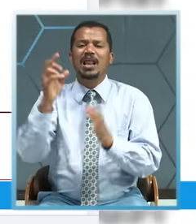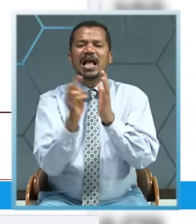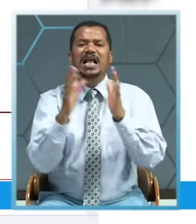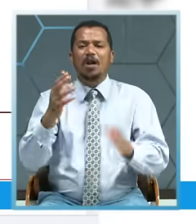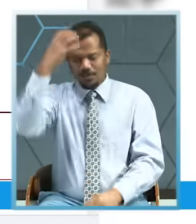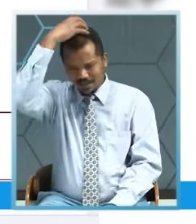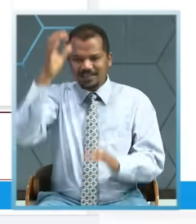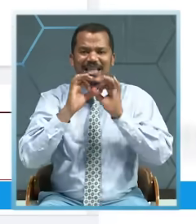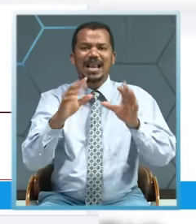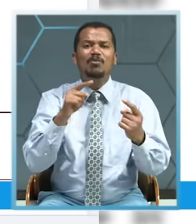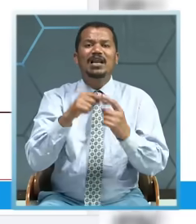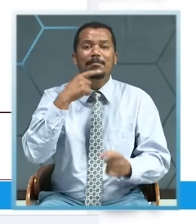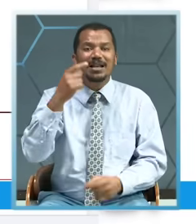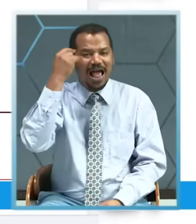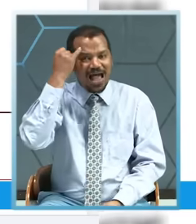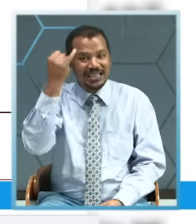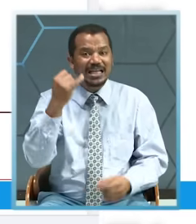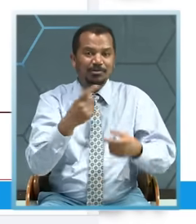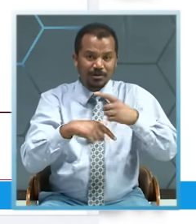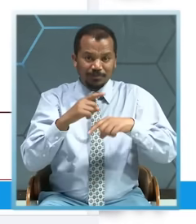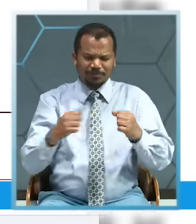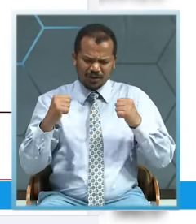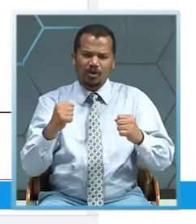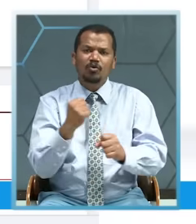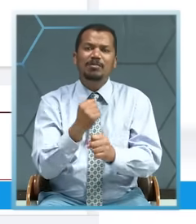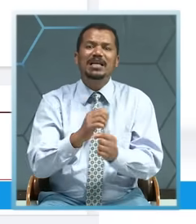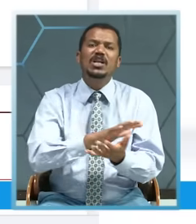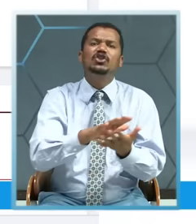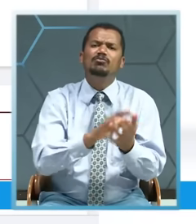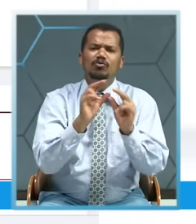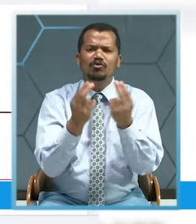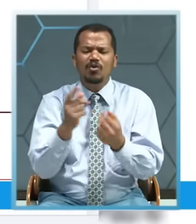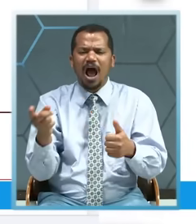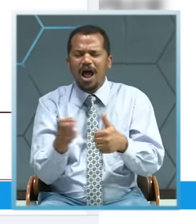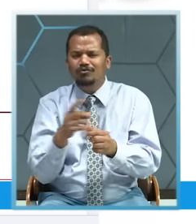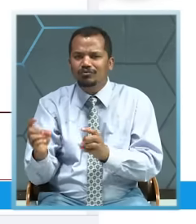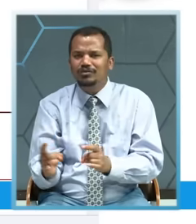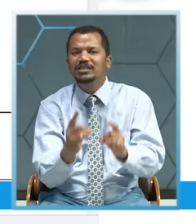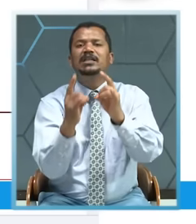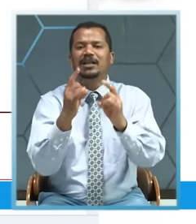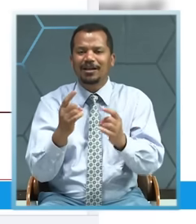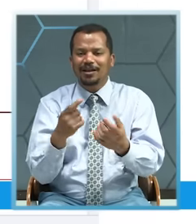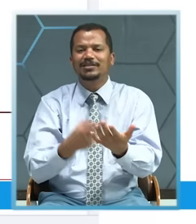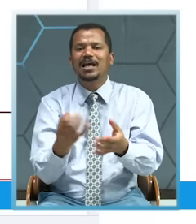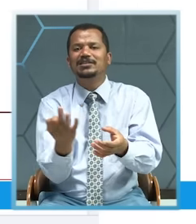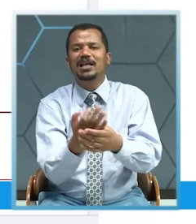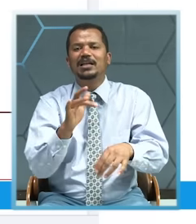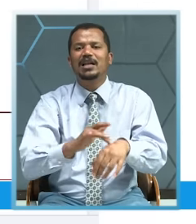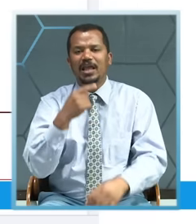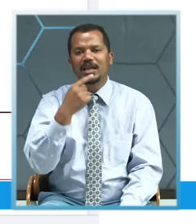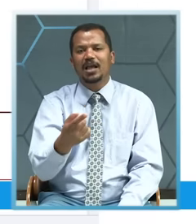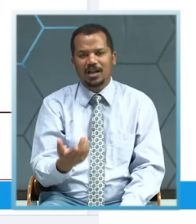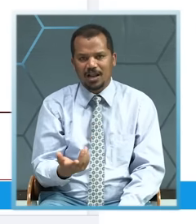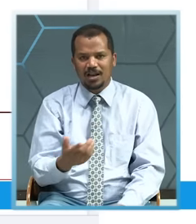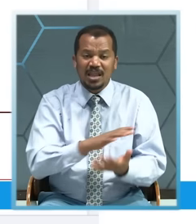ከመስከረም በኋላ ህጋዊ መንግስት የለም ወደሚል አስተሳሰብ እንዲመጣ ጠንክሮ መስራት የሽብር ቡድኑ አንዱ የትግል ስልት እንደሆነ አፈትልኮ የወጣው